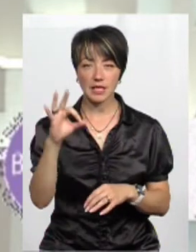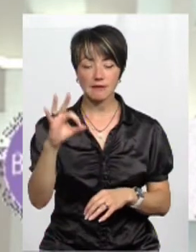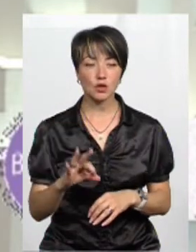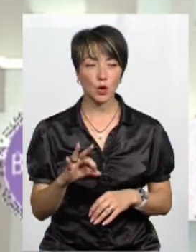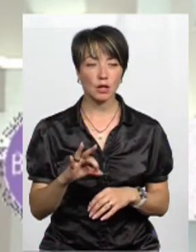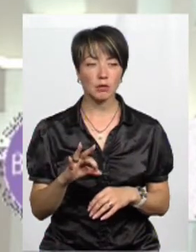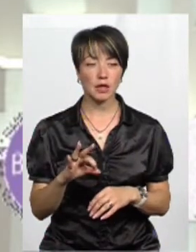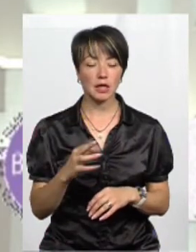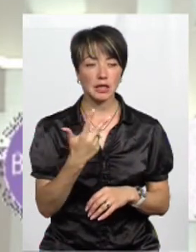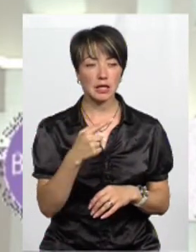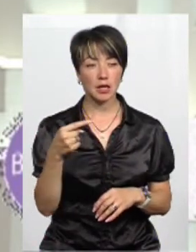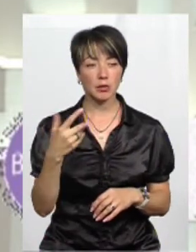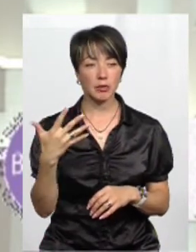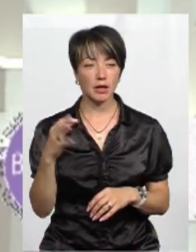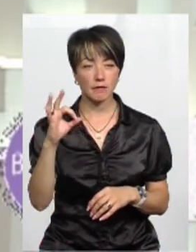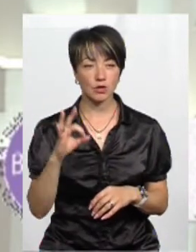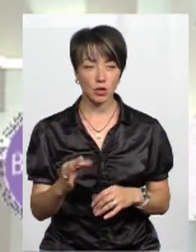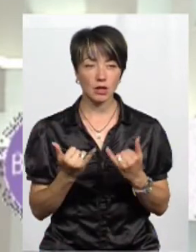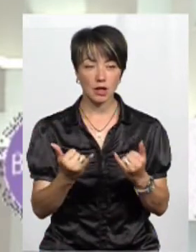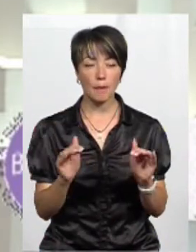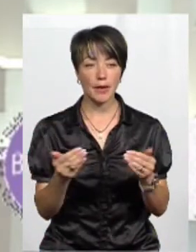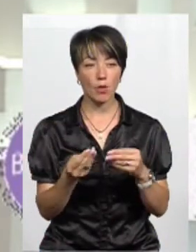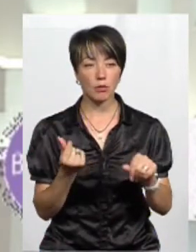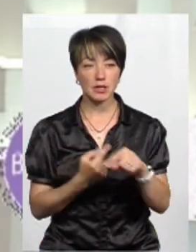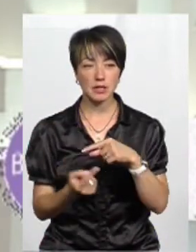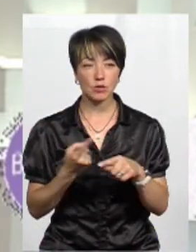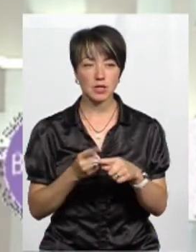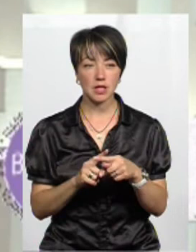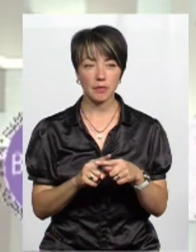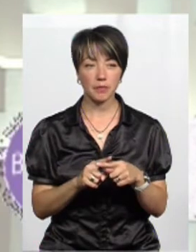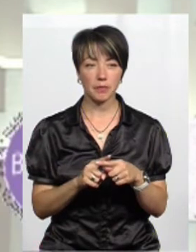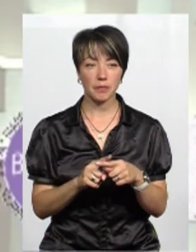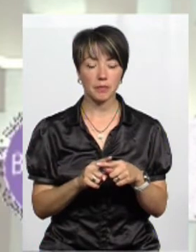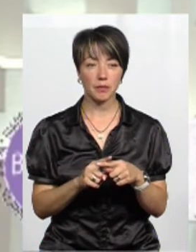відсотками 3-5% для малого бізнесу, це